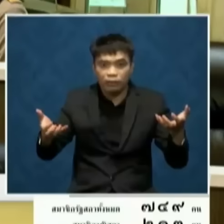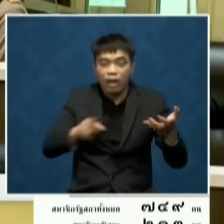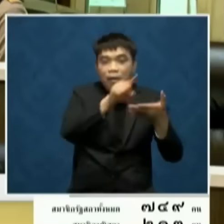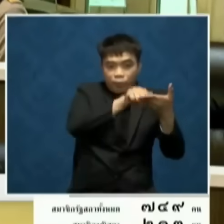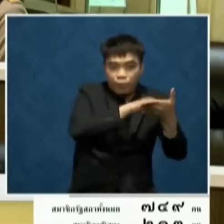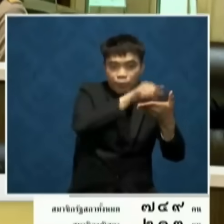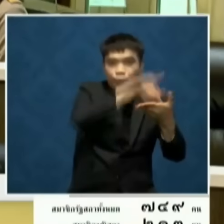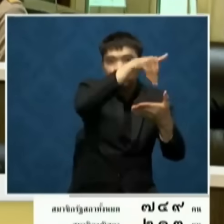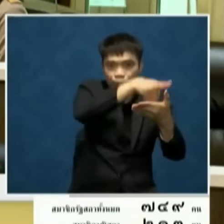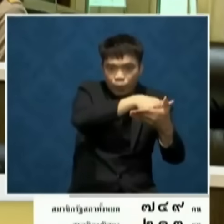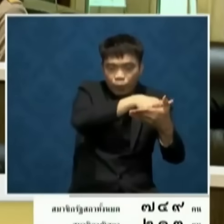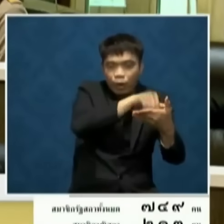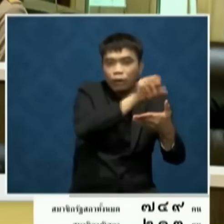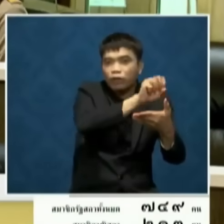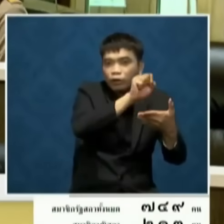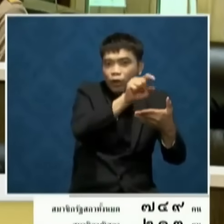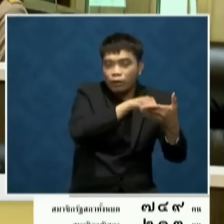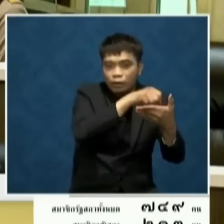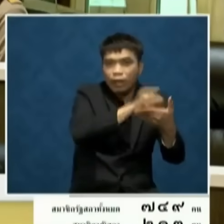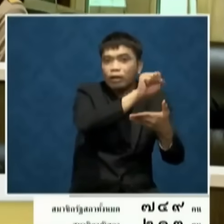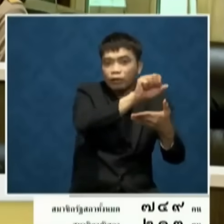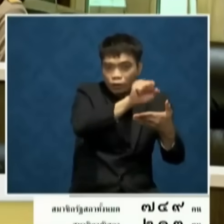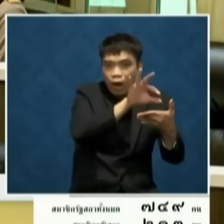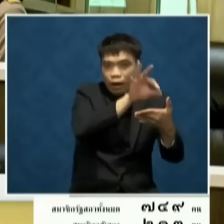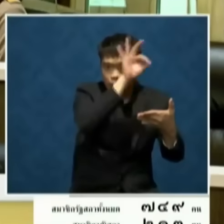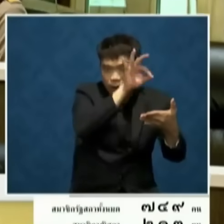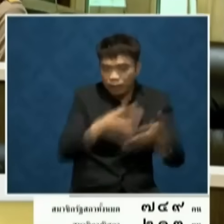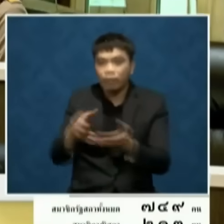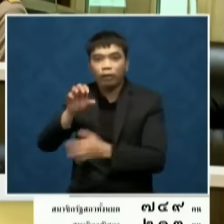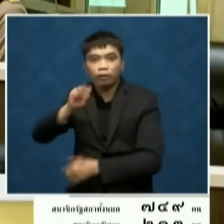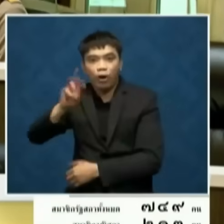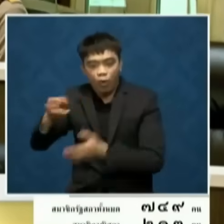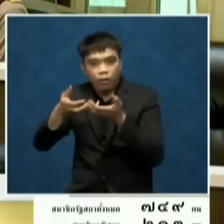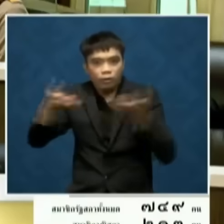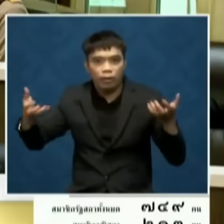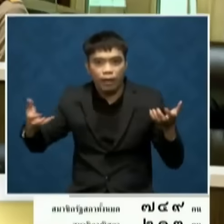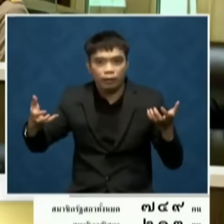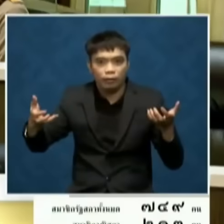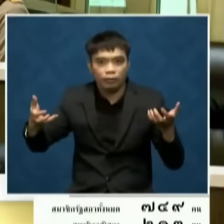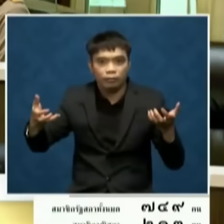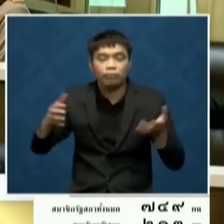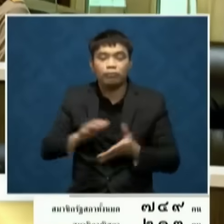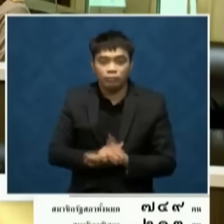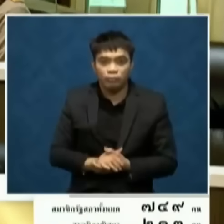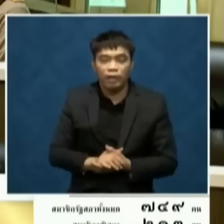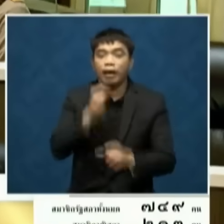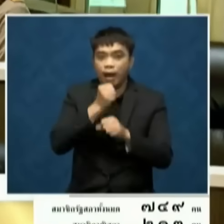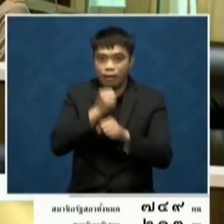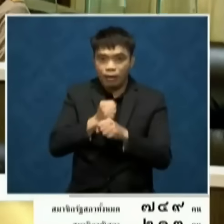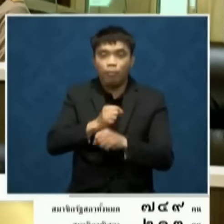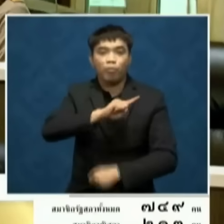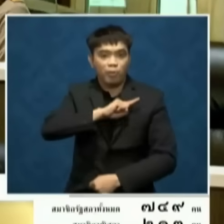นตรีจากแต่ละพรรคที่เขาเซ็น MOU กันยืนยันอีกครั้งว่าวุฒิสภานั้นเคารพเสียงของพี่น้องประชา